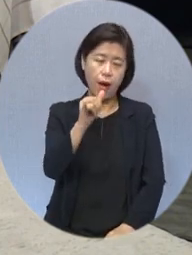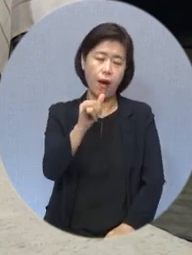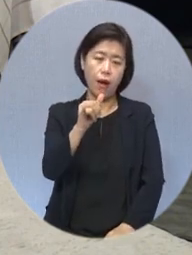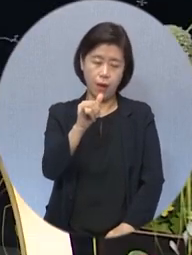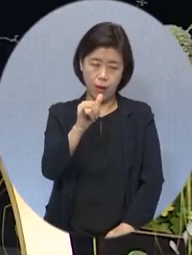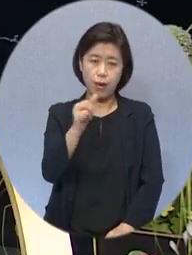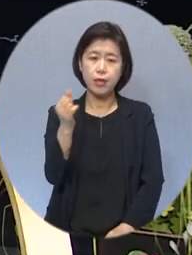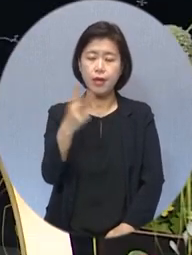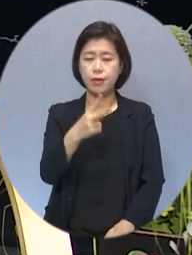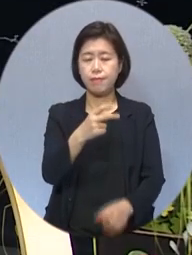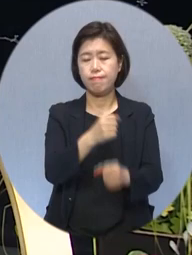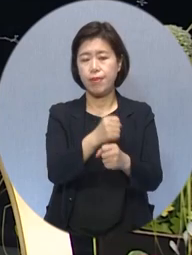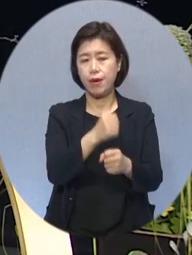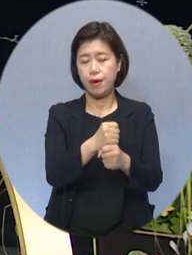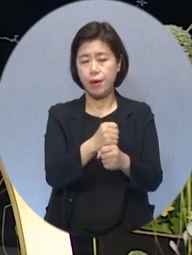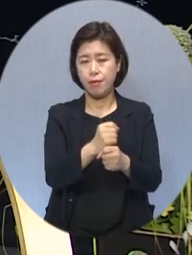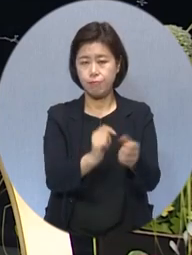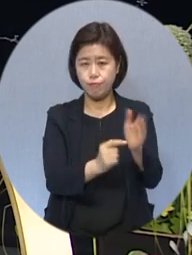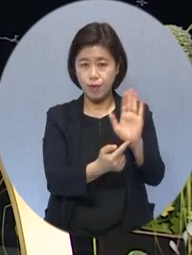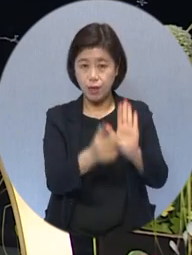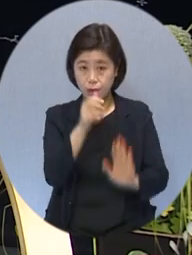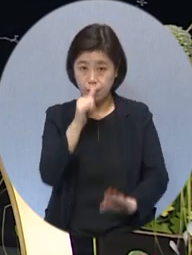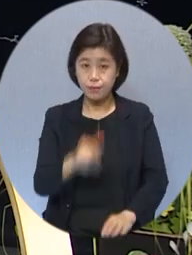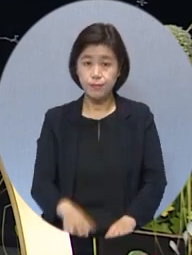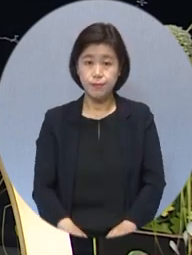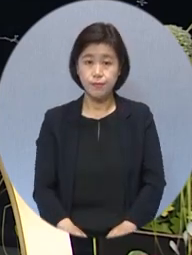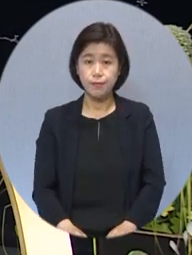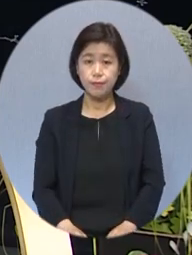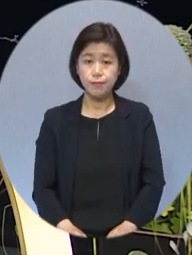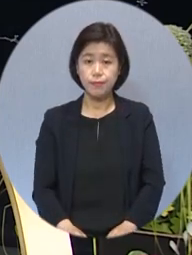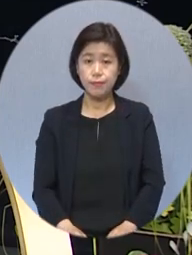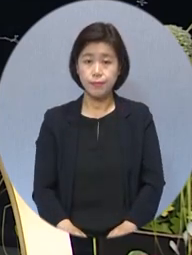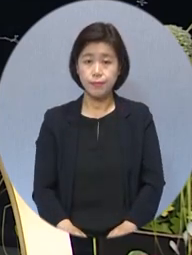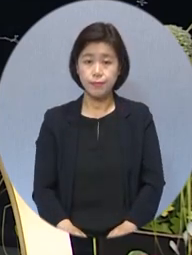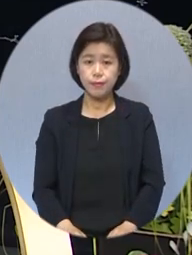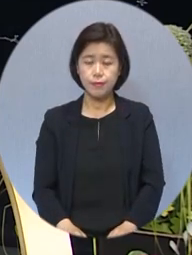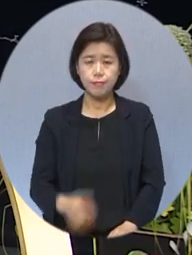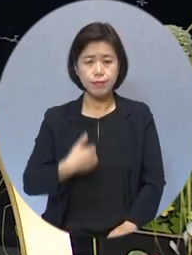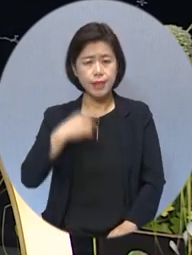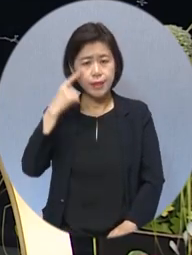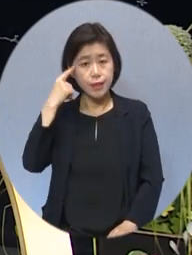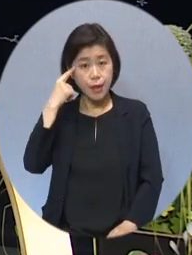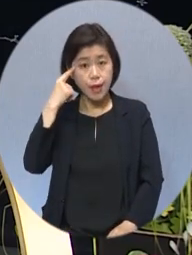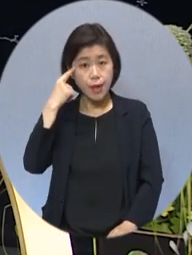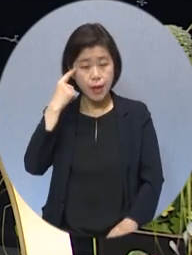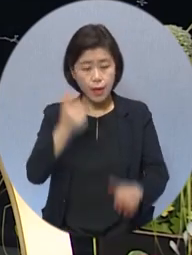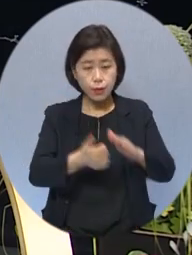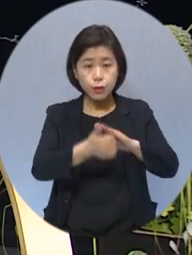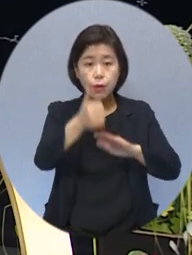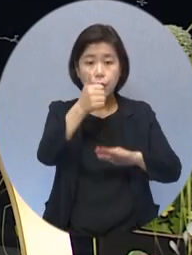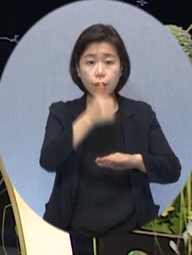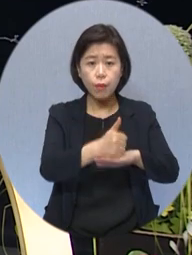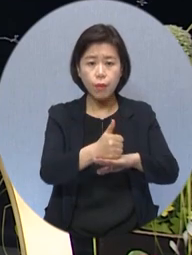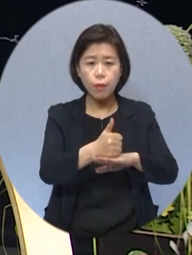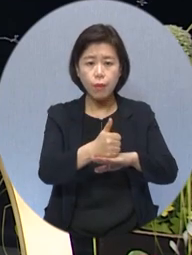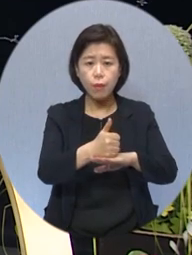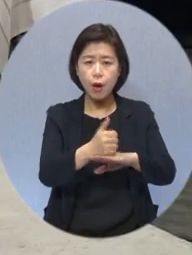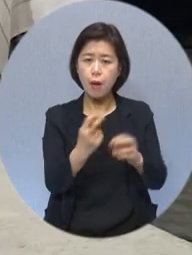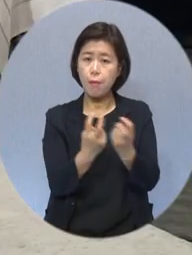재창조해냈습니다. 저는 그 성공 조척을 시어 바람의 쓰임새에 두고